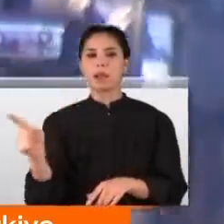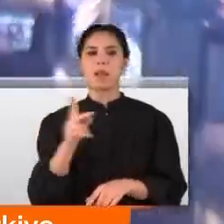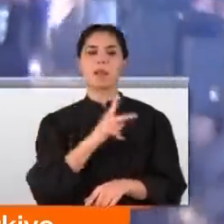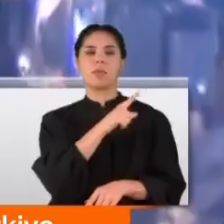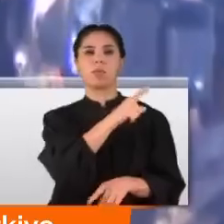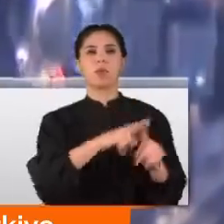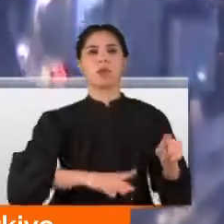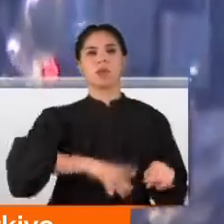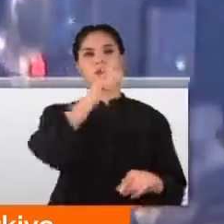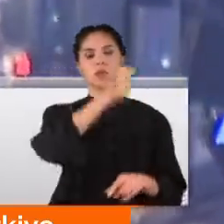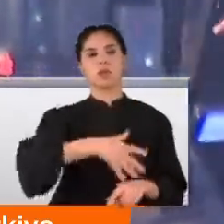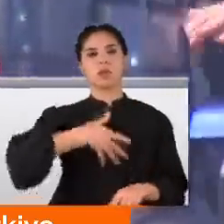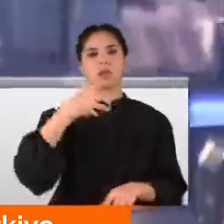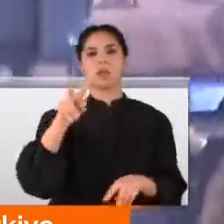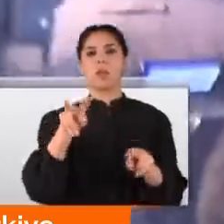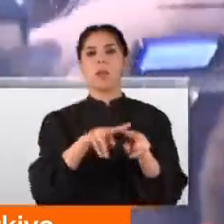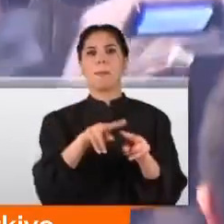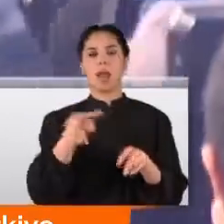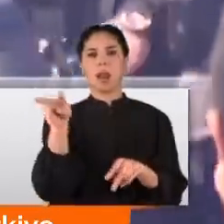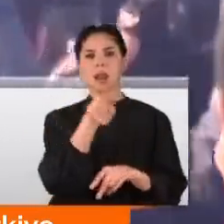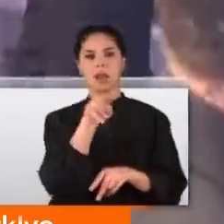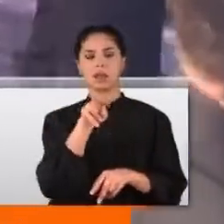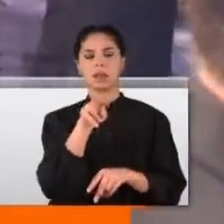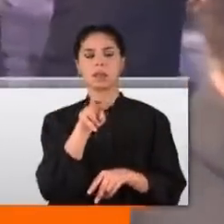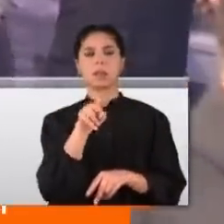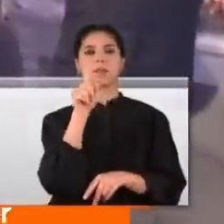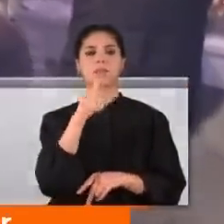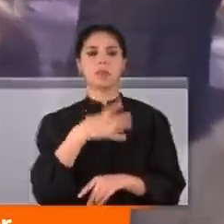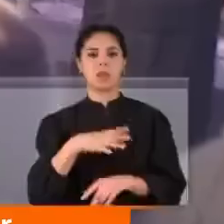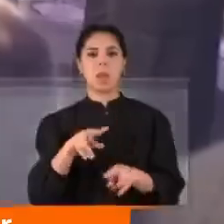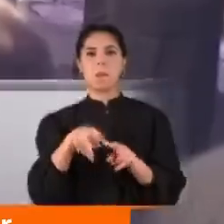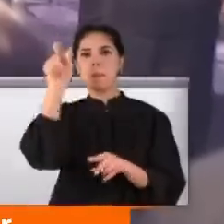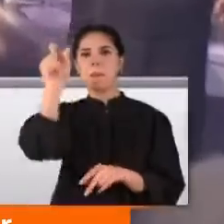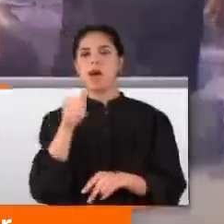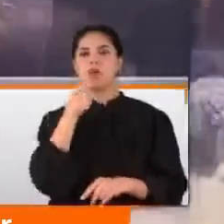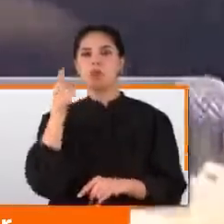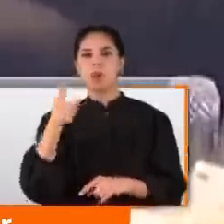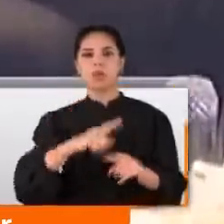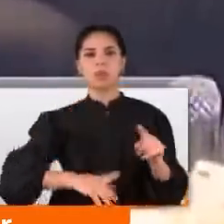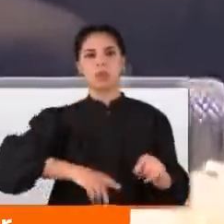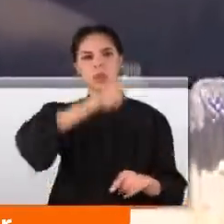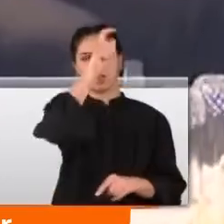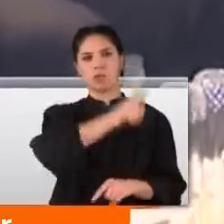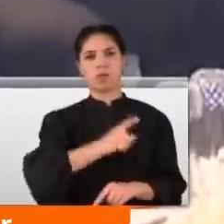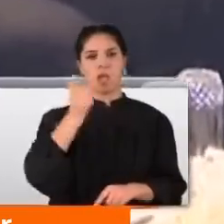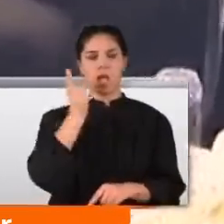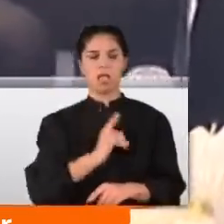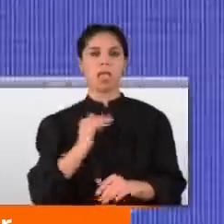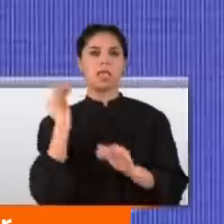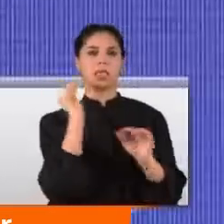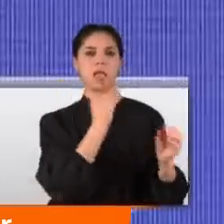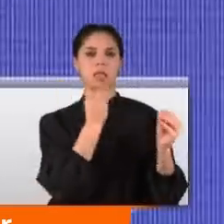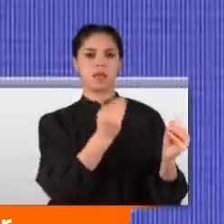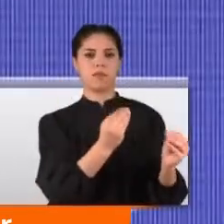Ancak o isimlerden birinden hiç de beklemediği bir adım geldi. Mansur Yavaş, Kılıçdaroğlu'nun adaylığına açık destek